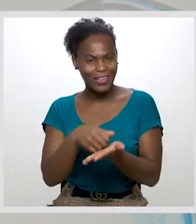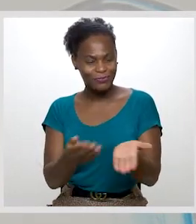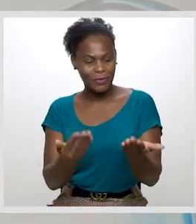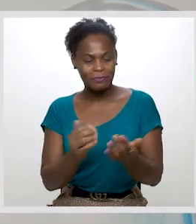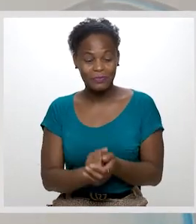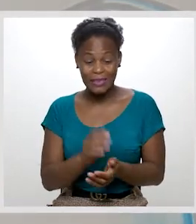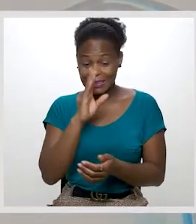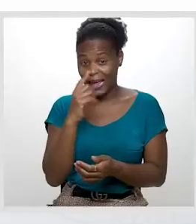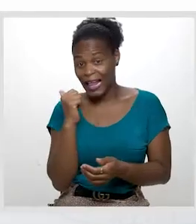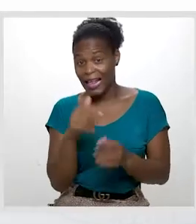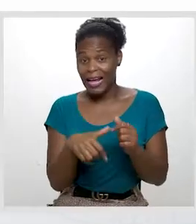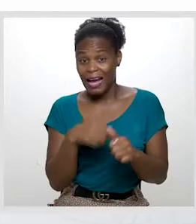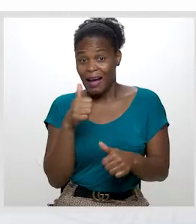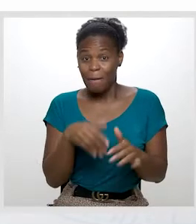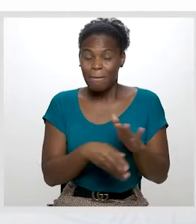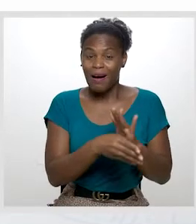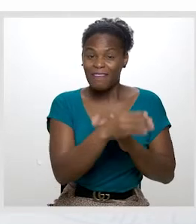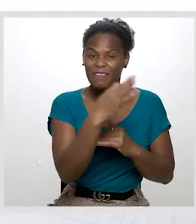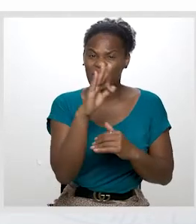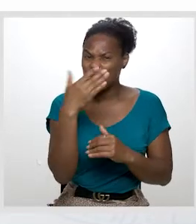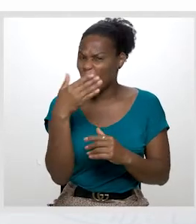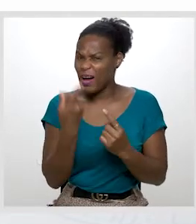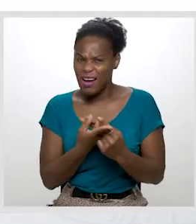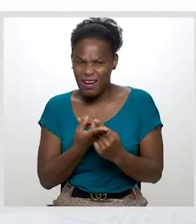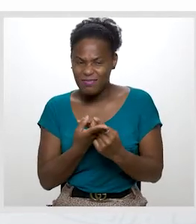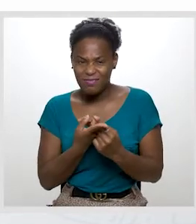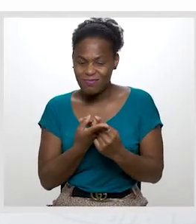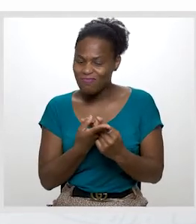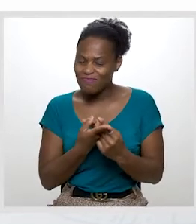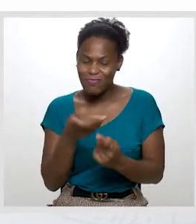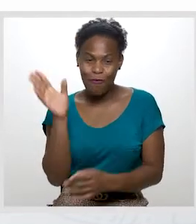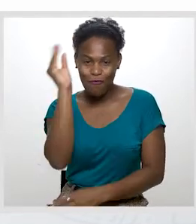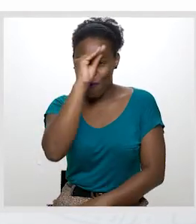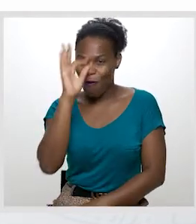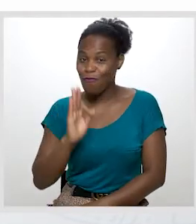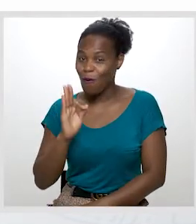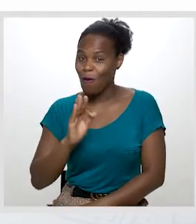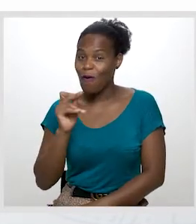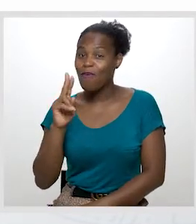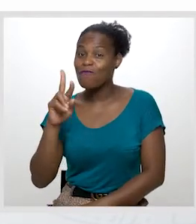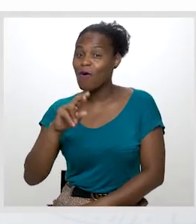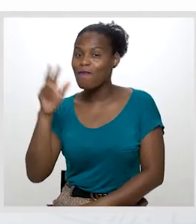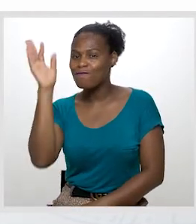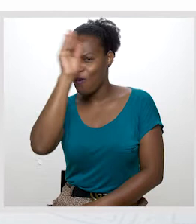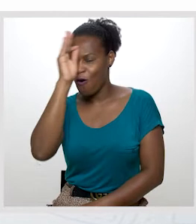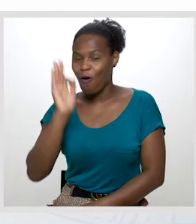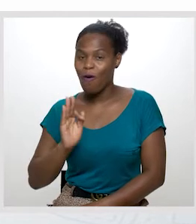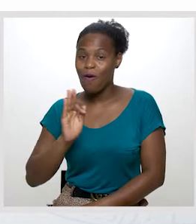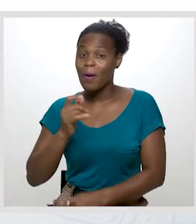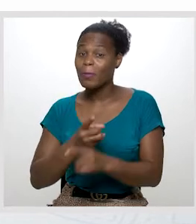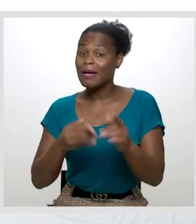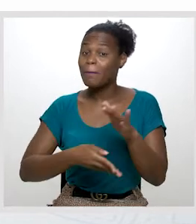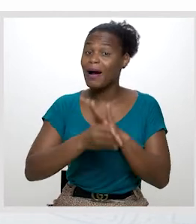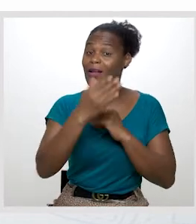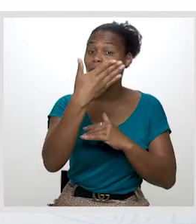corrige. S'ils gagnent, ils partent en France pendant 1 an. C'est faux. C'est faux parce